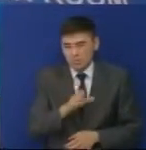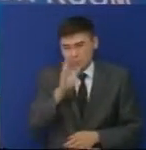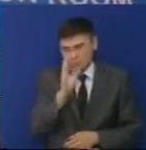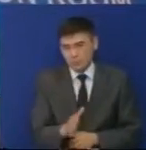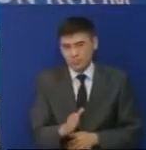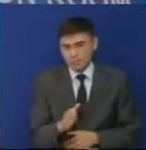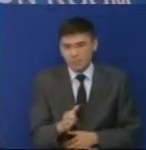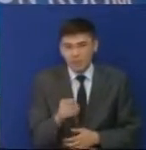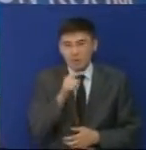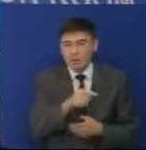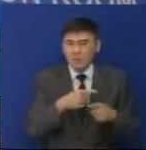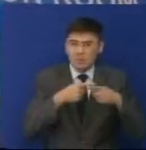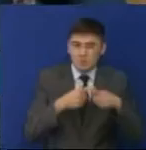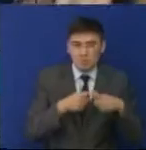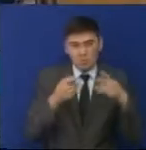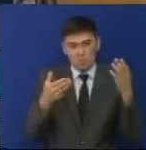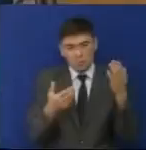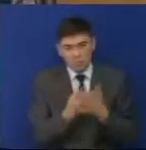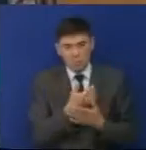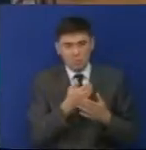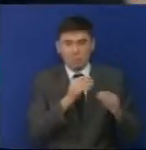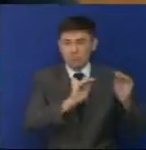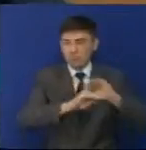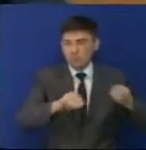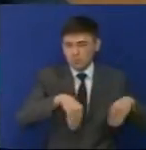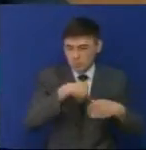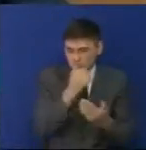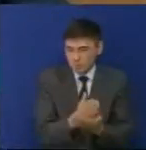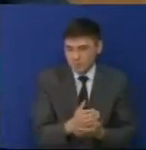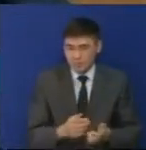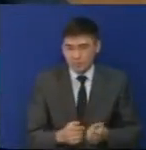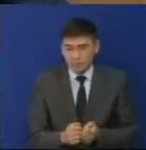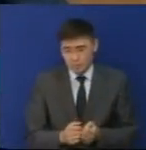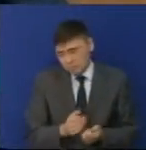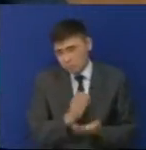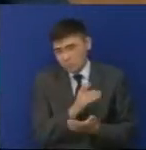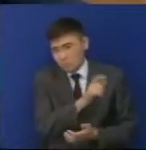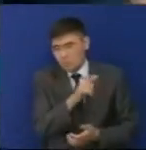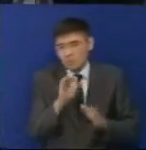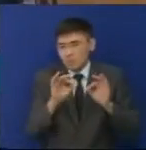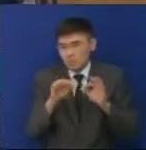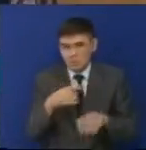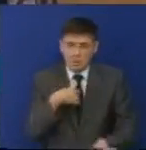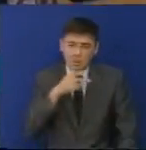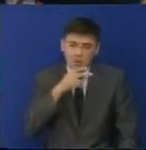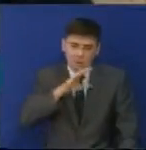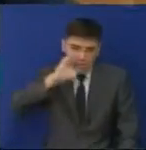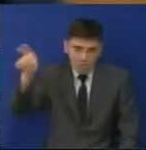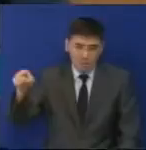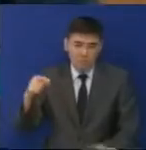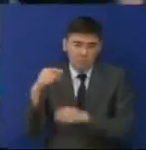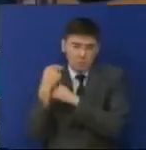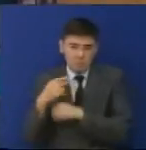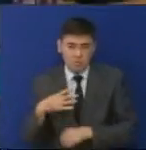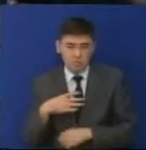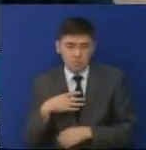жаңа қондырғылардың игілігін көруде. Ой, ана өзім Кореяға бардым дейді, қаралуға. Содан кейін кейбіреу